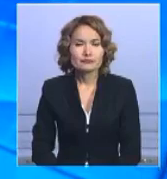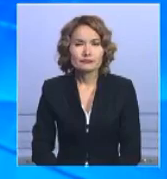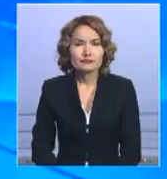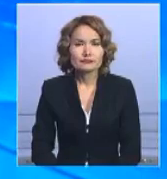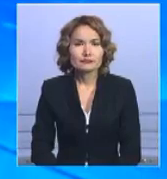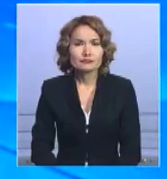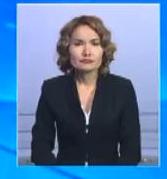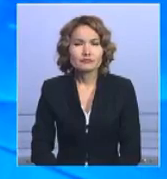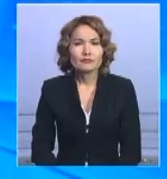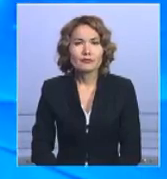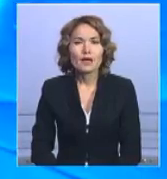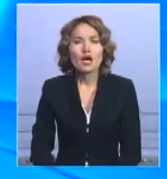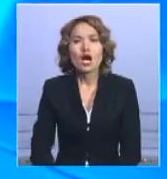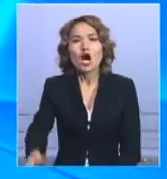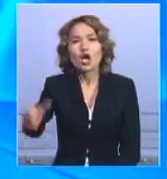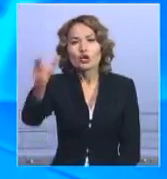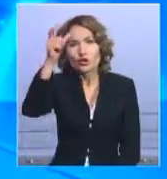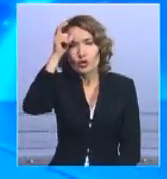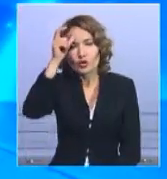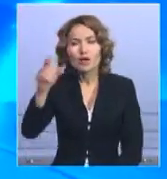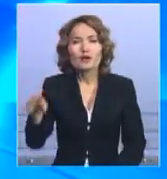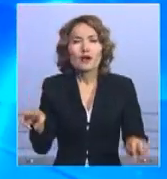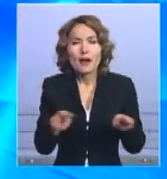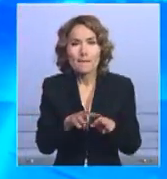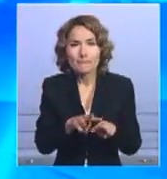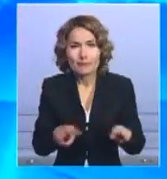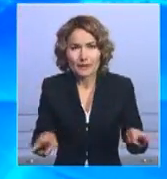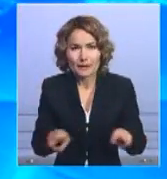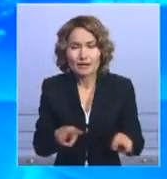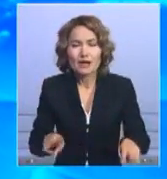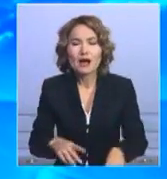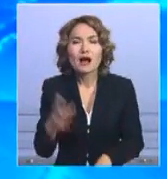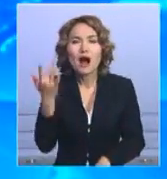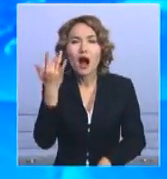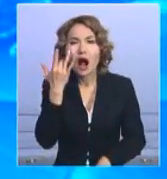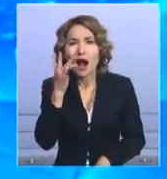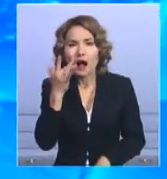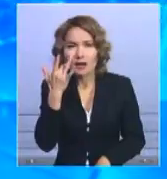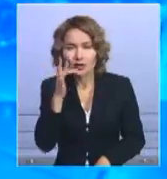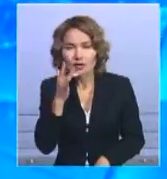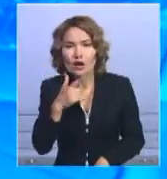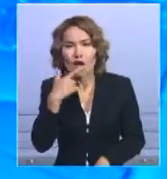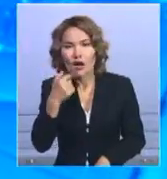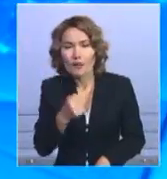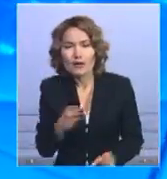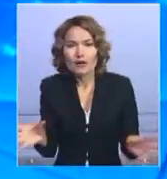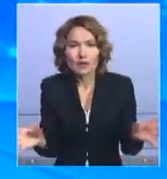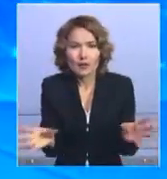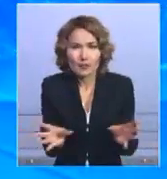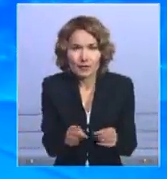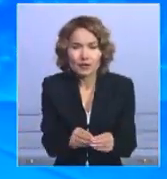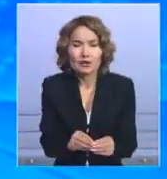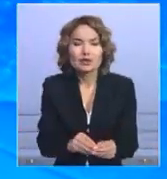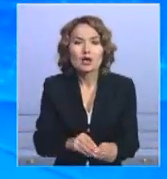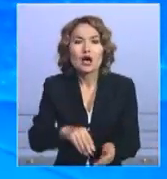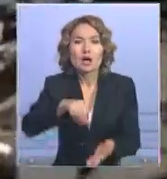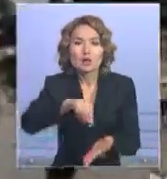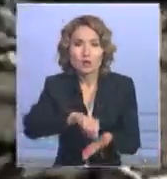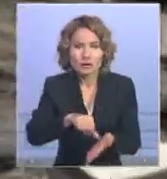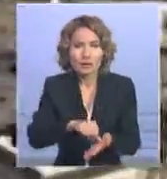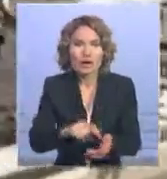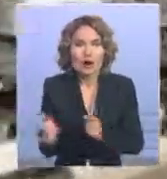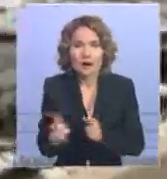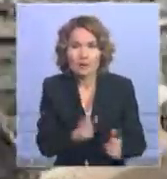Өзгеде ақпараттар жөнінде Түркия билігі Ақш пен тізе қосып Сирияның Рака қаласын азат ету операциясына қатысуға дайын. Бұл туралы